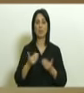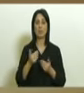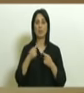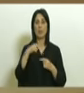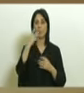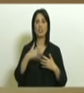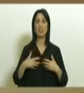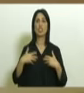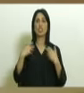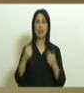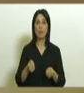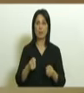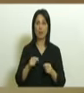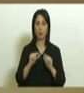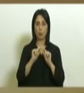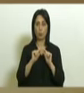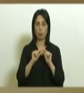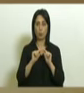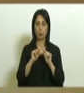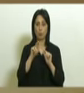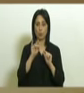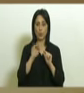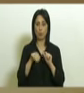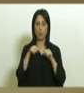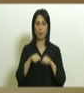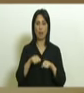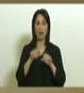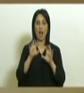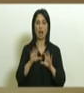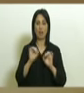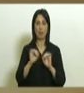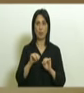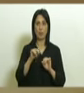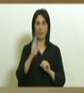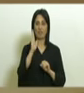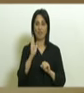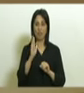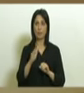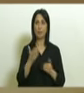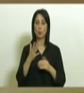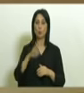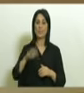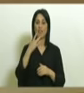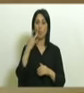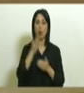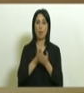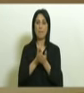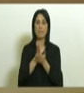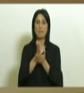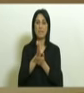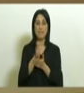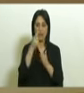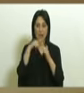პირების ჯანმრთელობას. პუნქტი უფლებებისა და კანონის ინტერესების დაცვას. პუნქტი ვ, თუ საგარეო პოლიტიკური